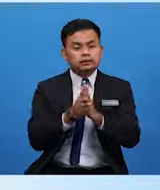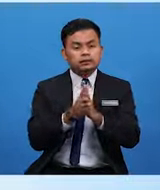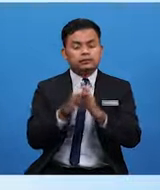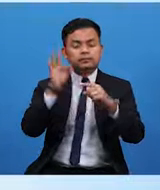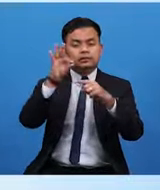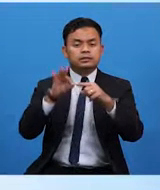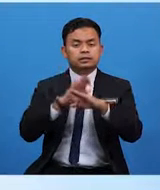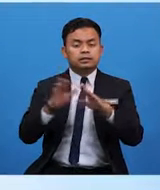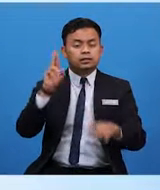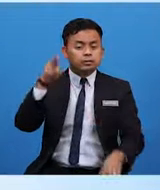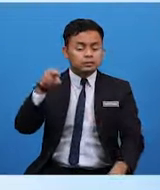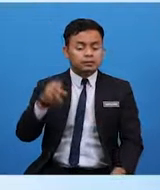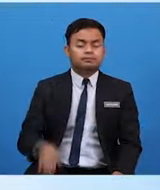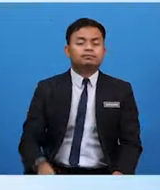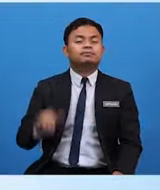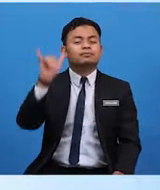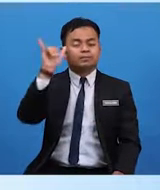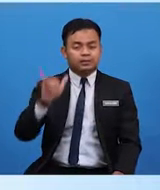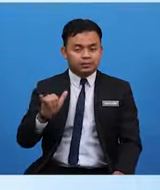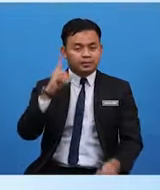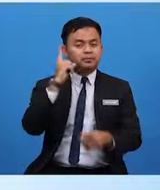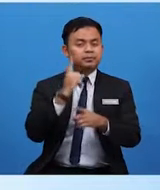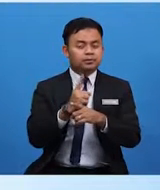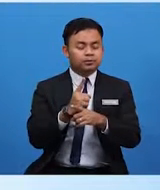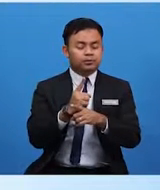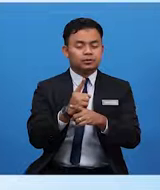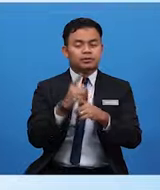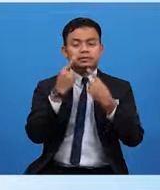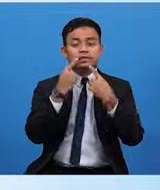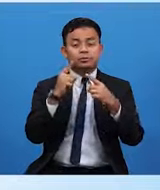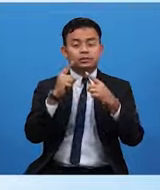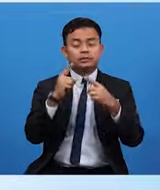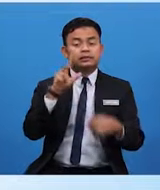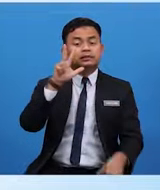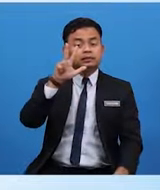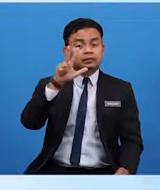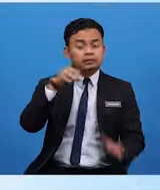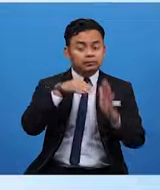Iya betul Java Yela giga berdua